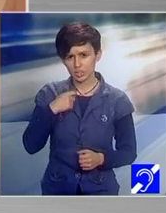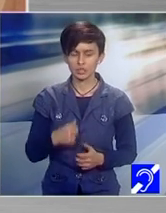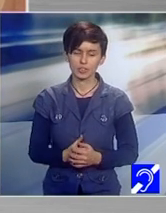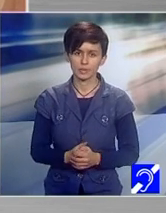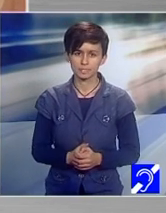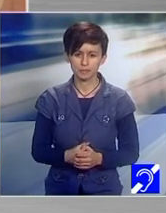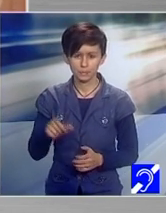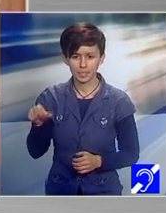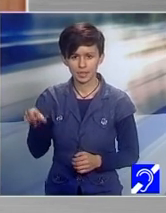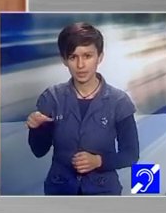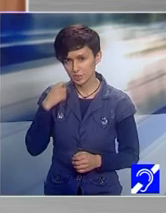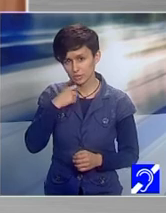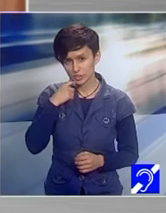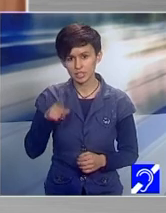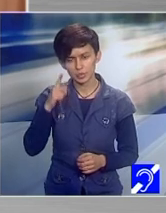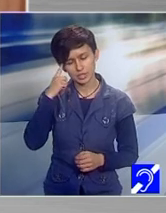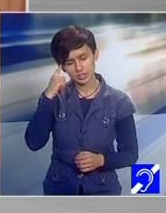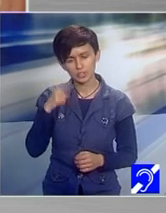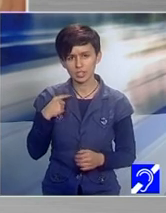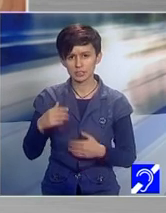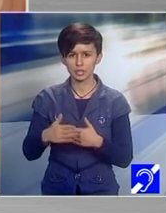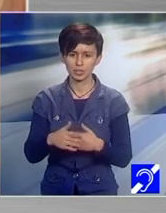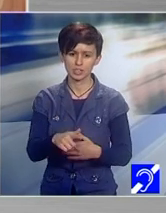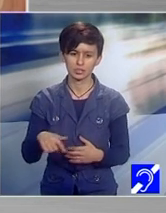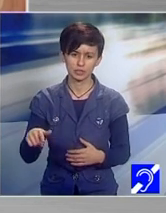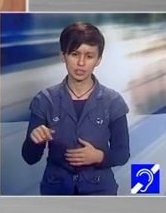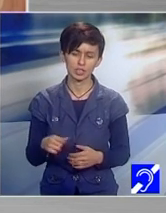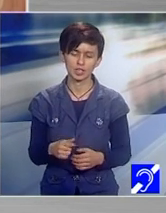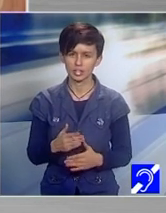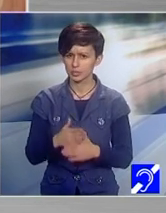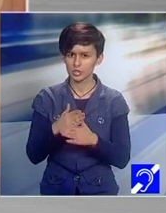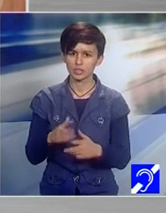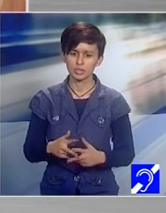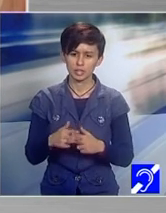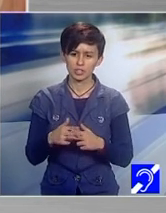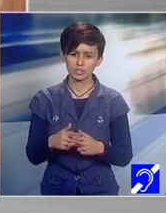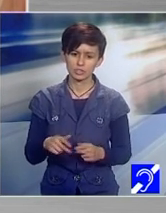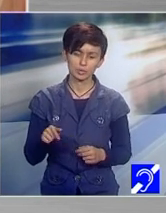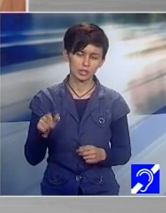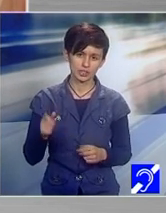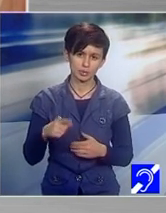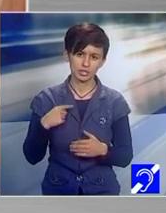trebuie să știe că existăm, că suntem alături de ei, îi sprijinim, îi ajutăm și ei trebuie să fie